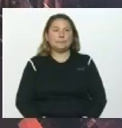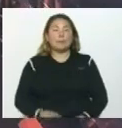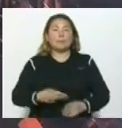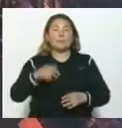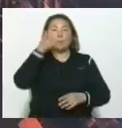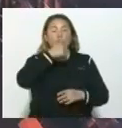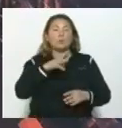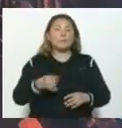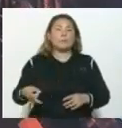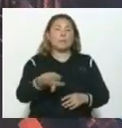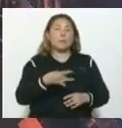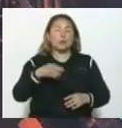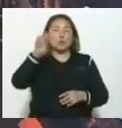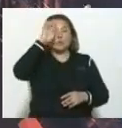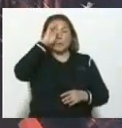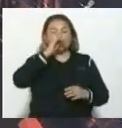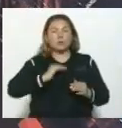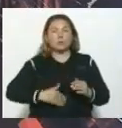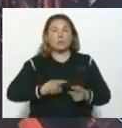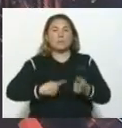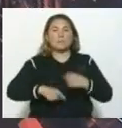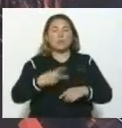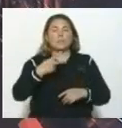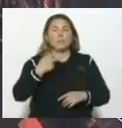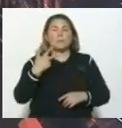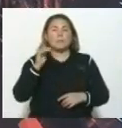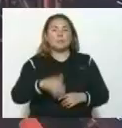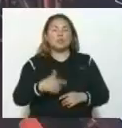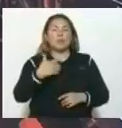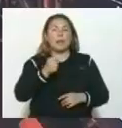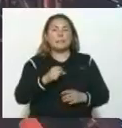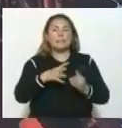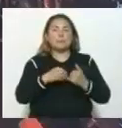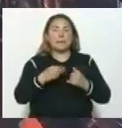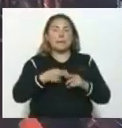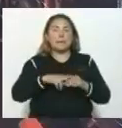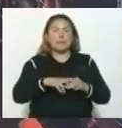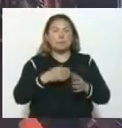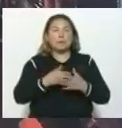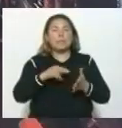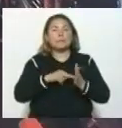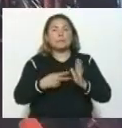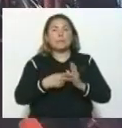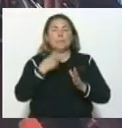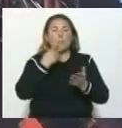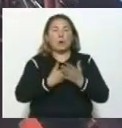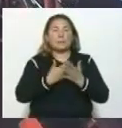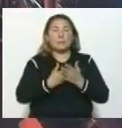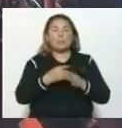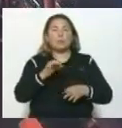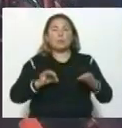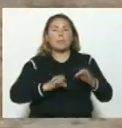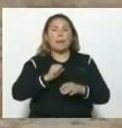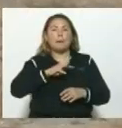в этом году в нолинском районе в Государственную собственность возвращено 23000 гектар земли это превышает запланированные показатели по проекту